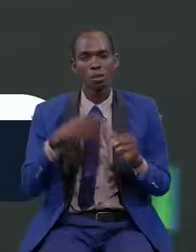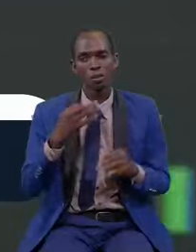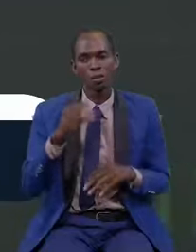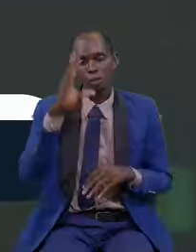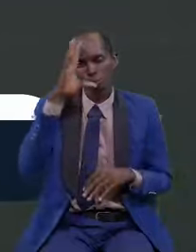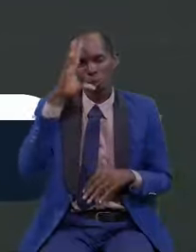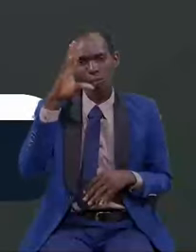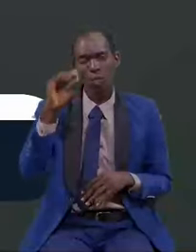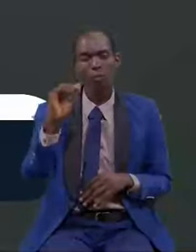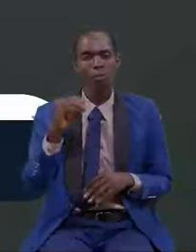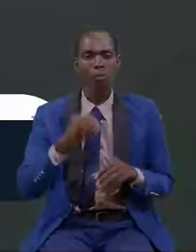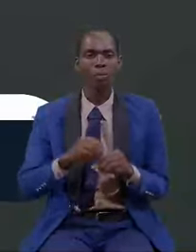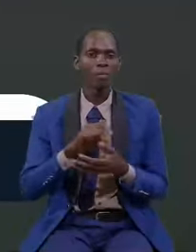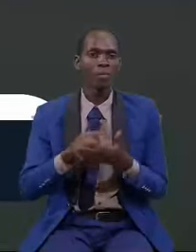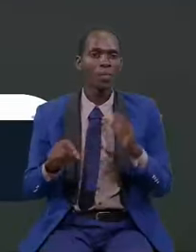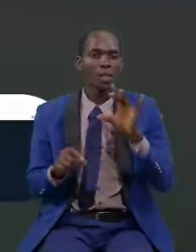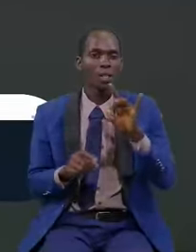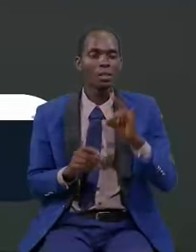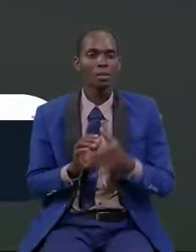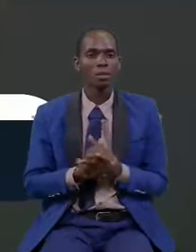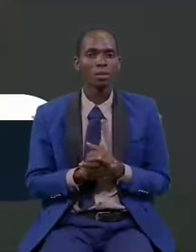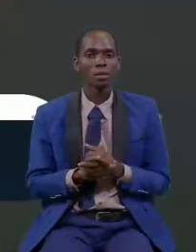et ayant paru comme